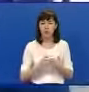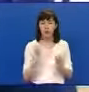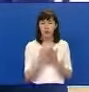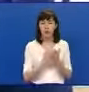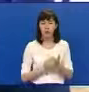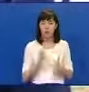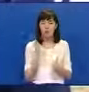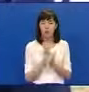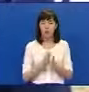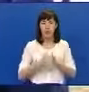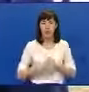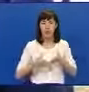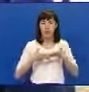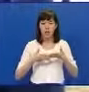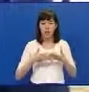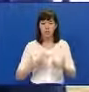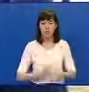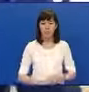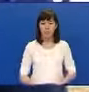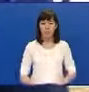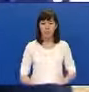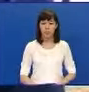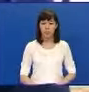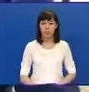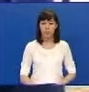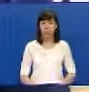жүйелі, бағыт айқын. Нұрлан Әлімбаев, Батыр Оразбеков, Бағдат Өлтіразақ, оңтүстік ақпарат.